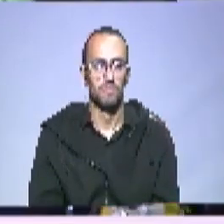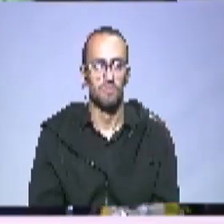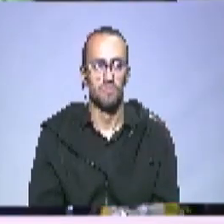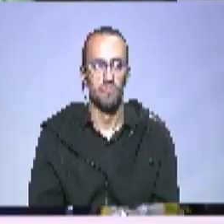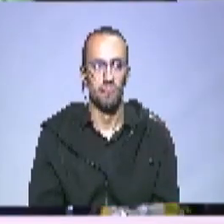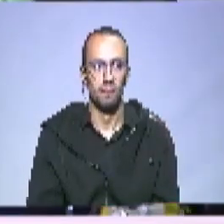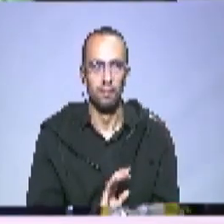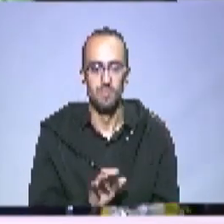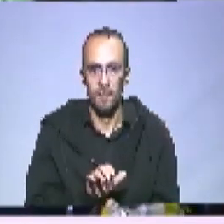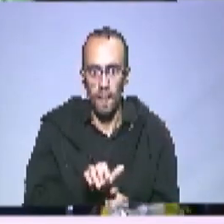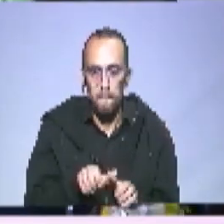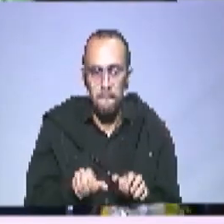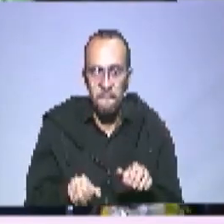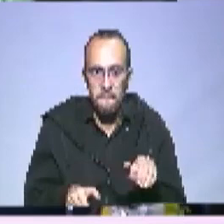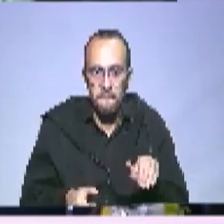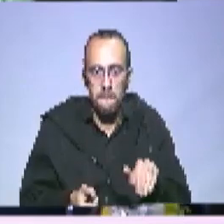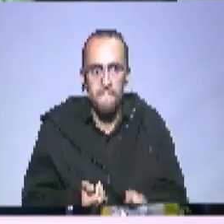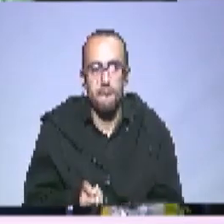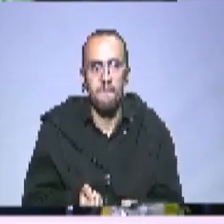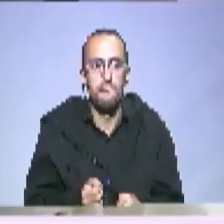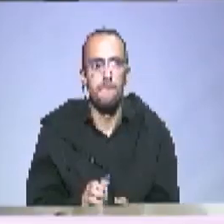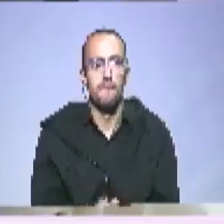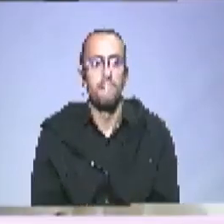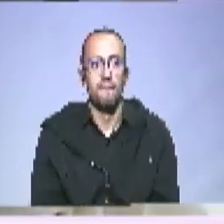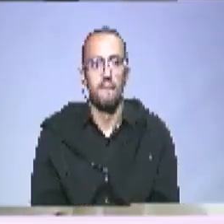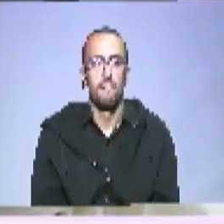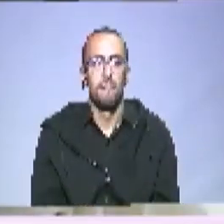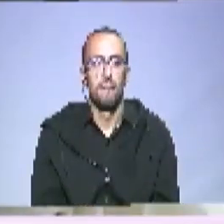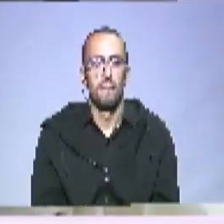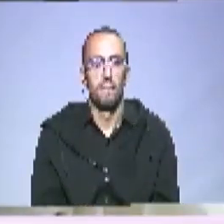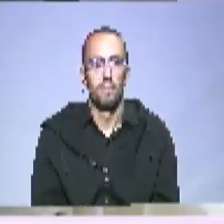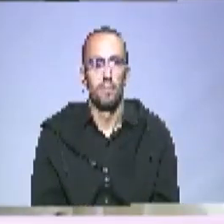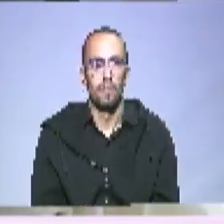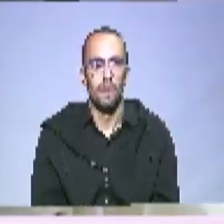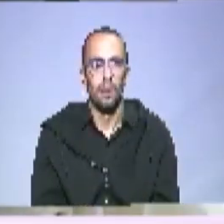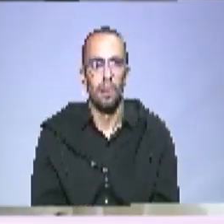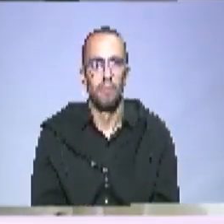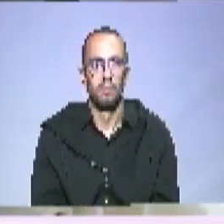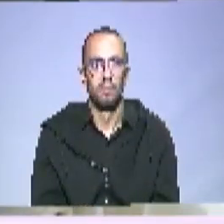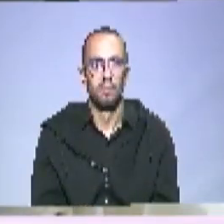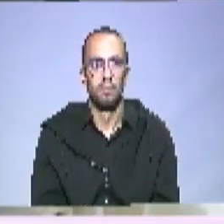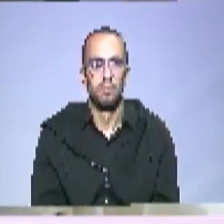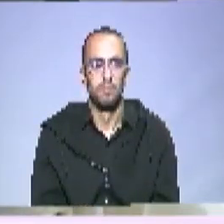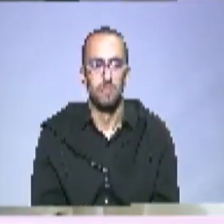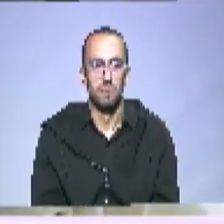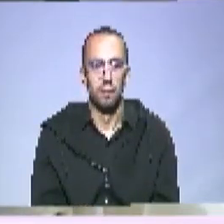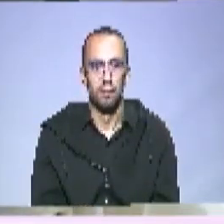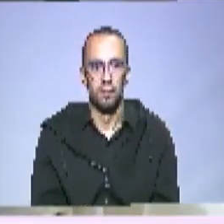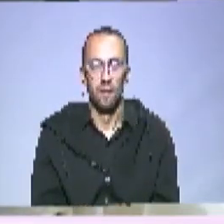كده احنا بنقفل الفطيره. احنا عملناها بالظبط فطيره شرقيه.